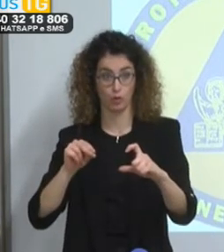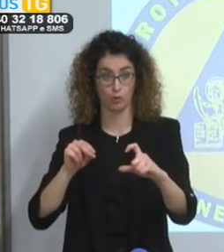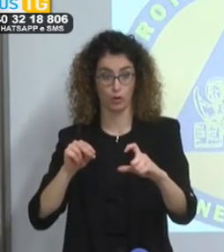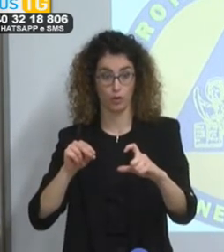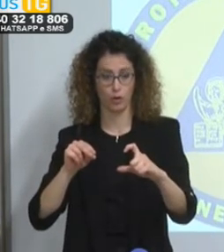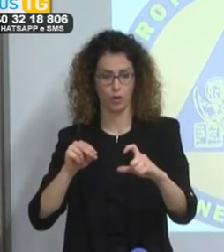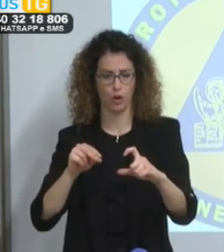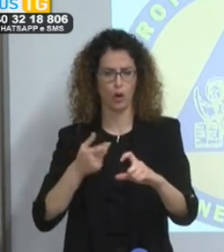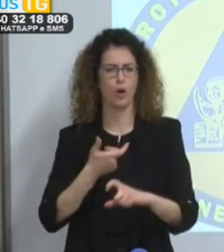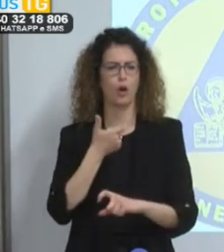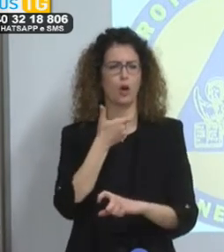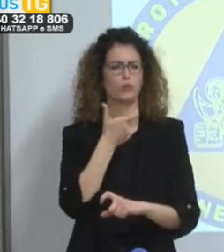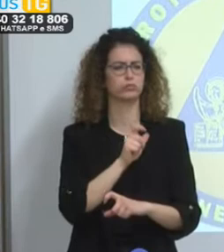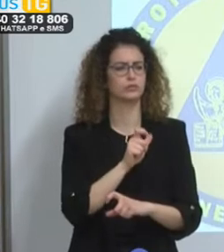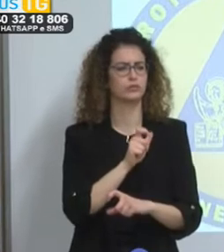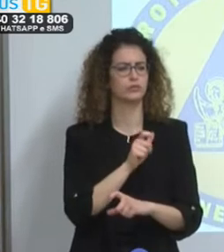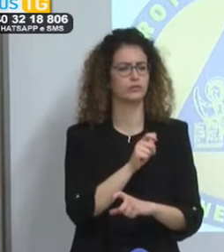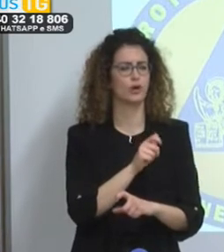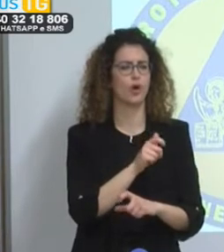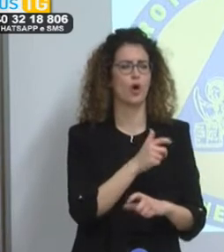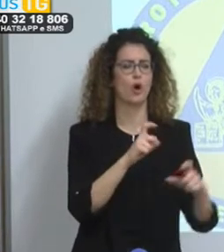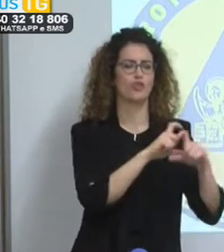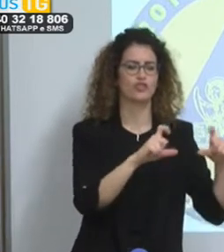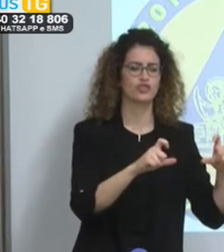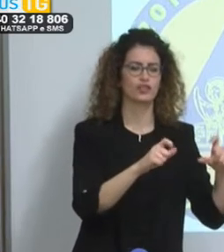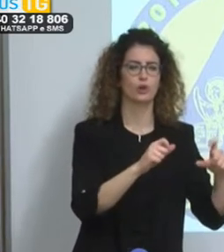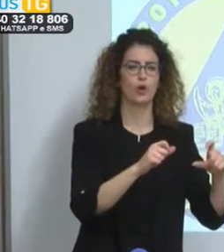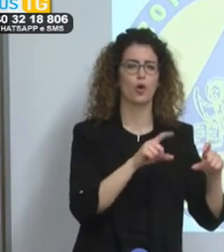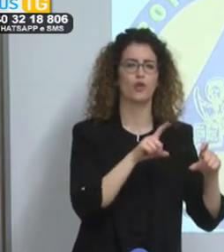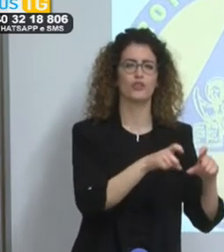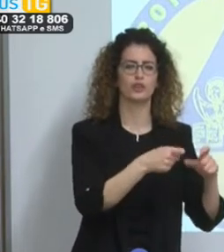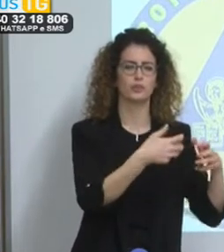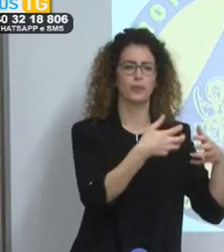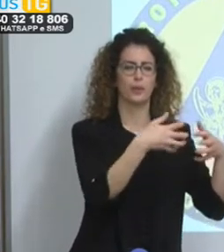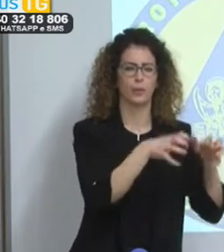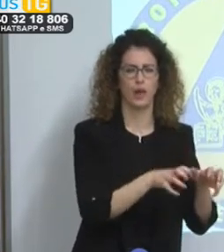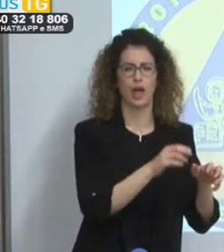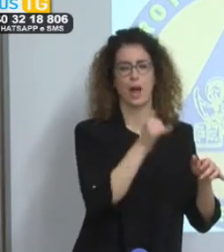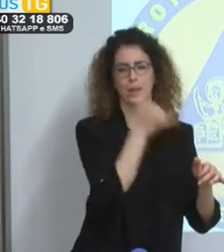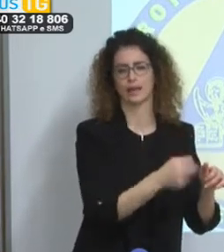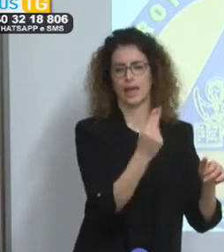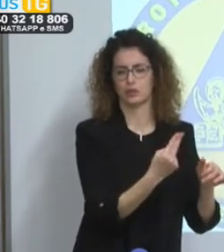perché abbandonare il vaccino, quel virus ammazzato, quel virus ucciso, il virus attenuato, e